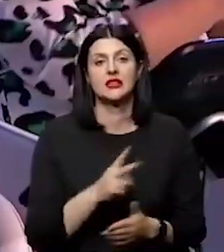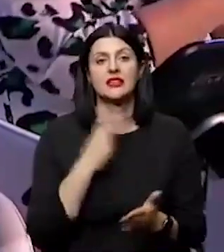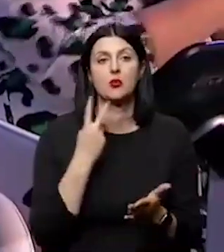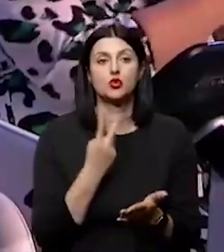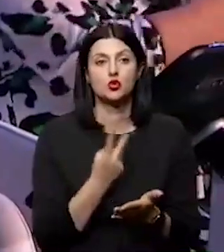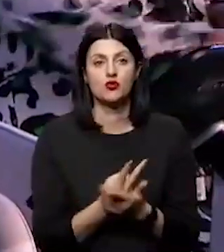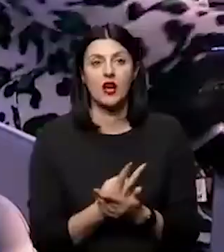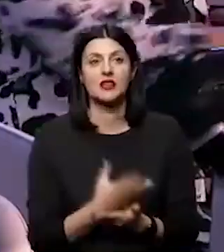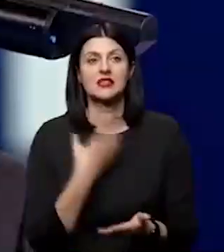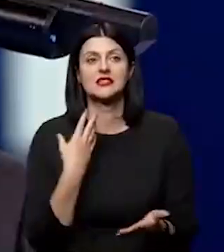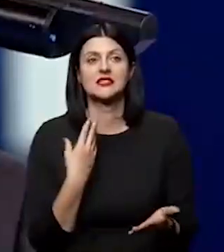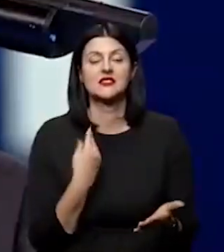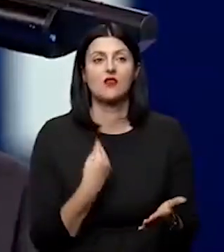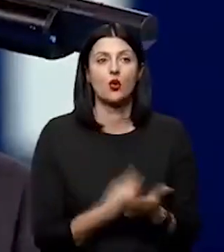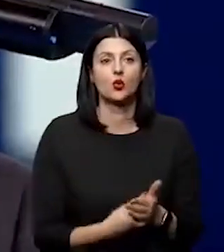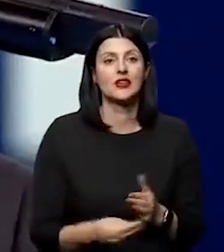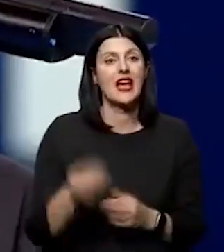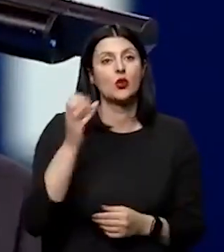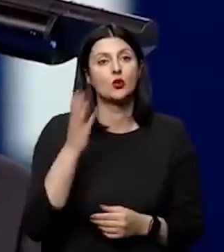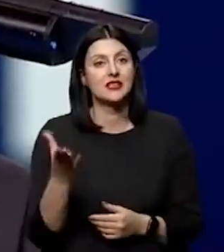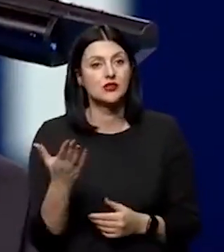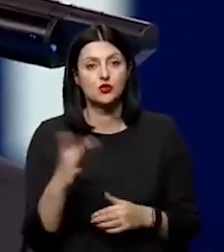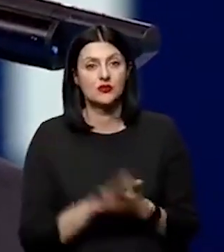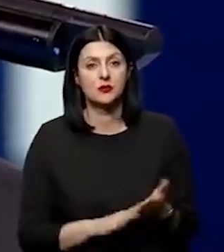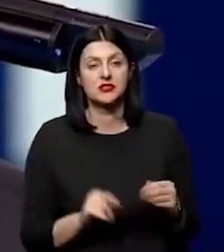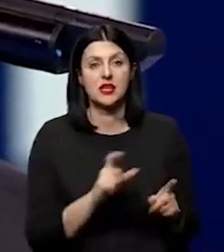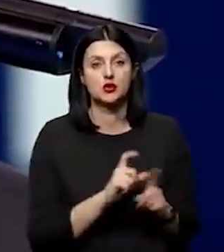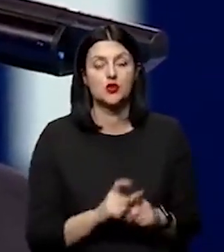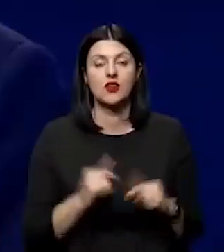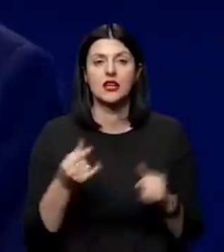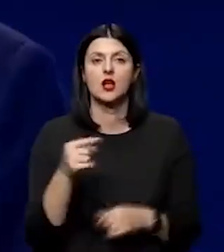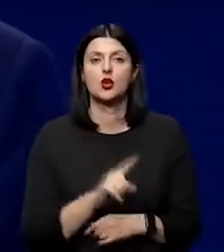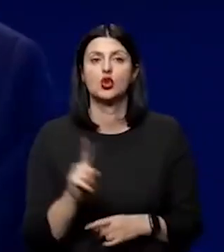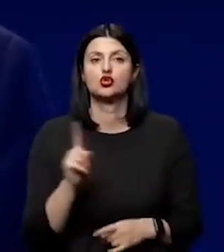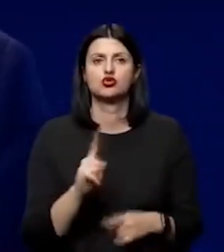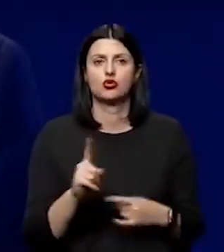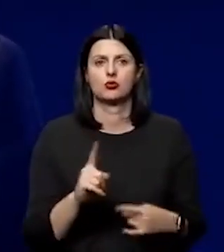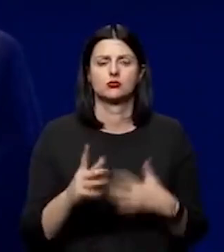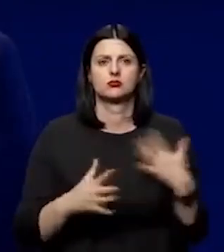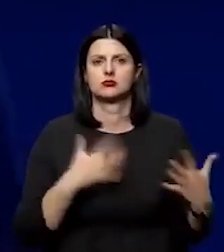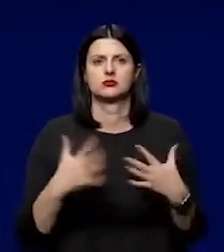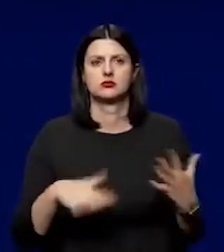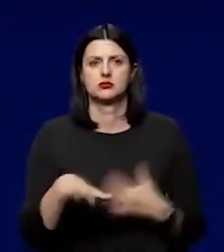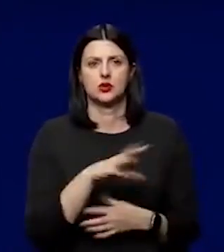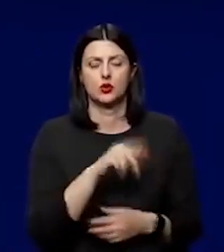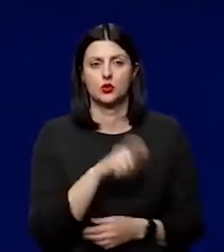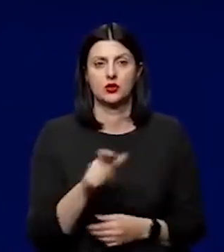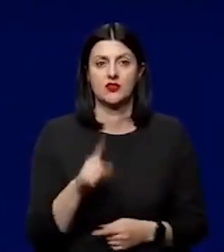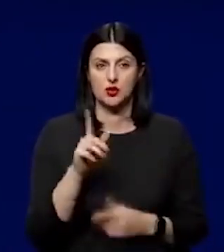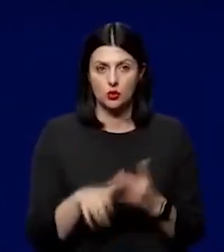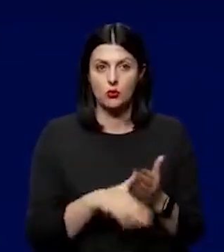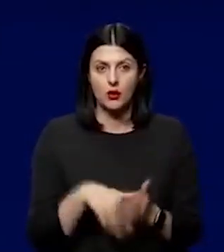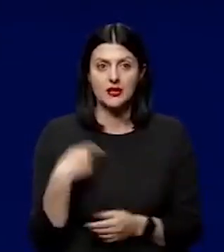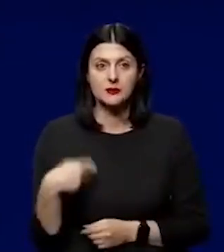свою єрундицію, вибачте на слово? Для того, щоб збуджувати людей. Для чого? Ви допомагаєте